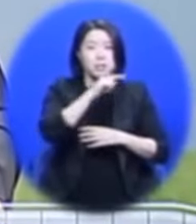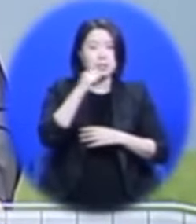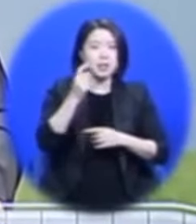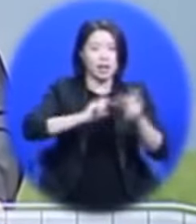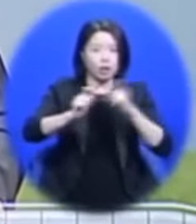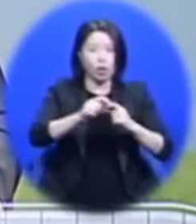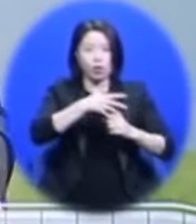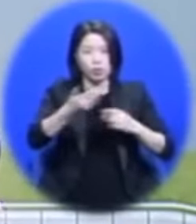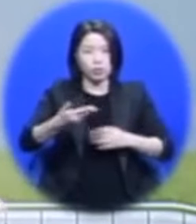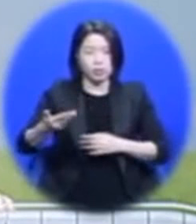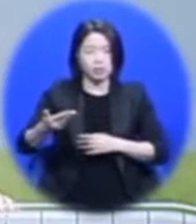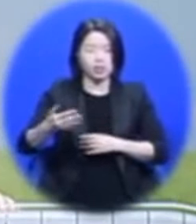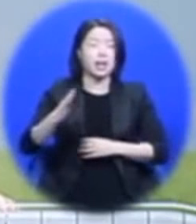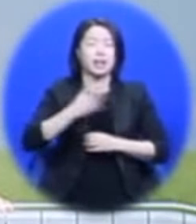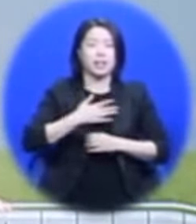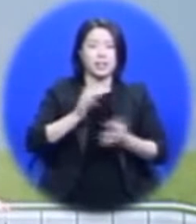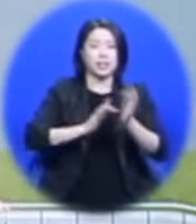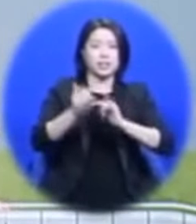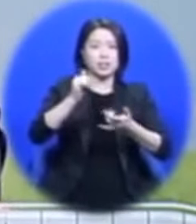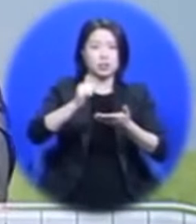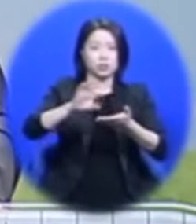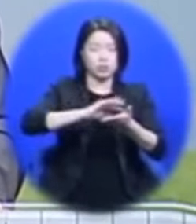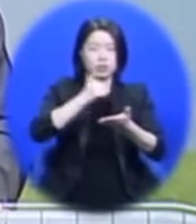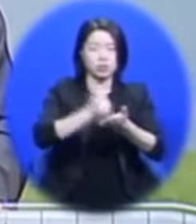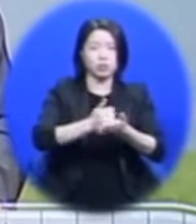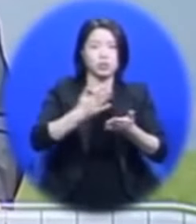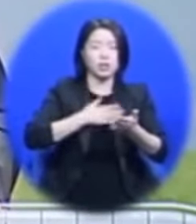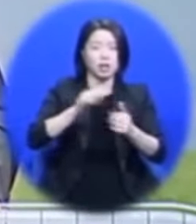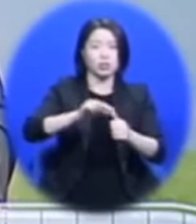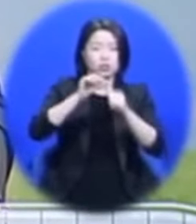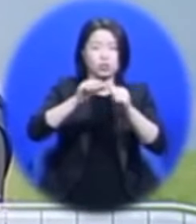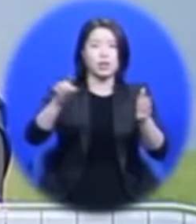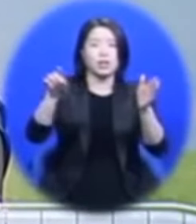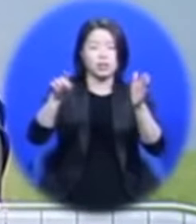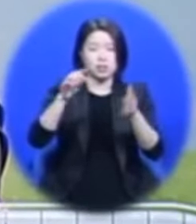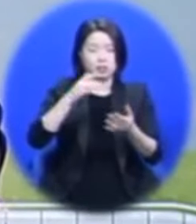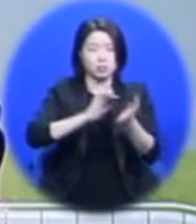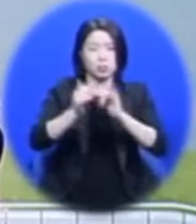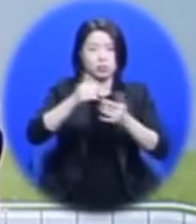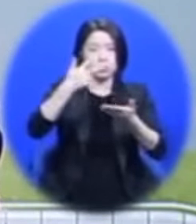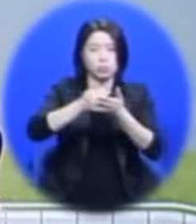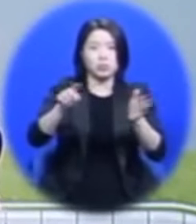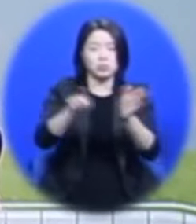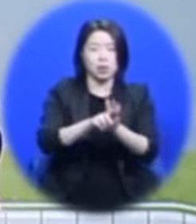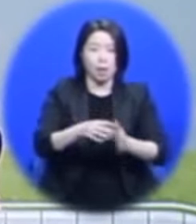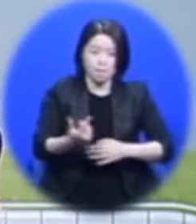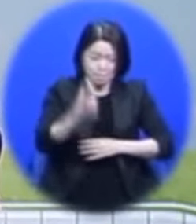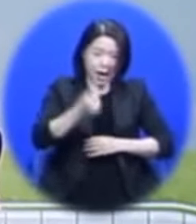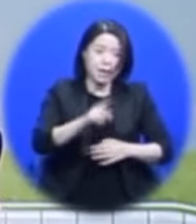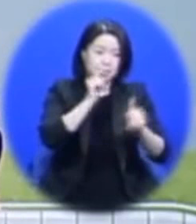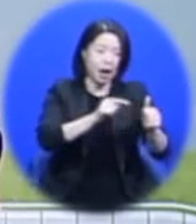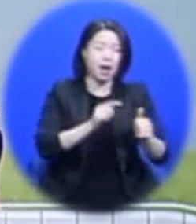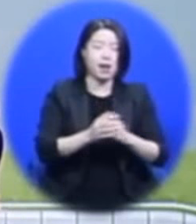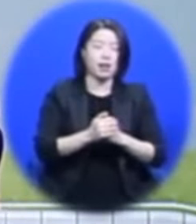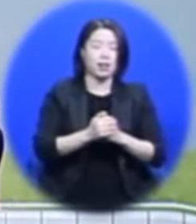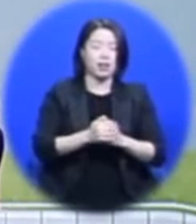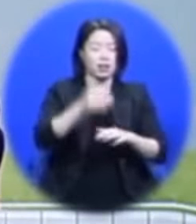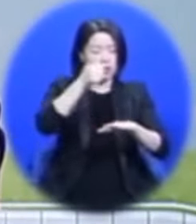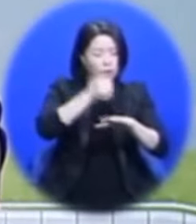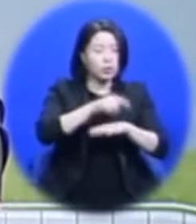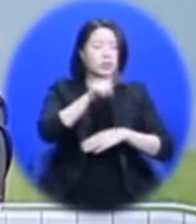나왔다. 나는 예수 그리스도를 내 구주와 주님으로 믿습니다. 어서 말하라고! 결국 그는